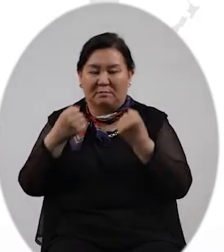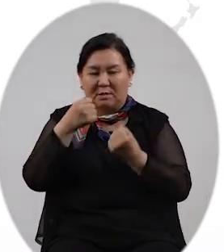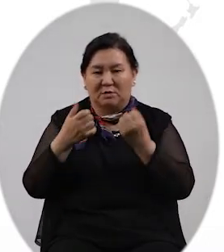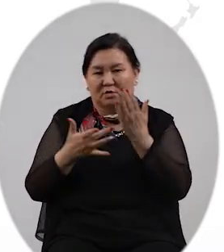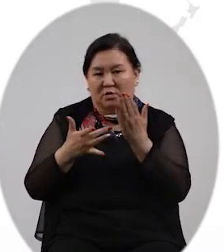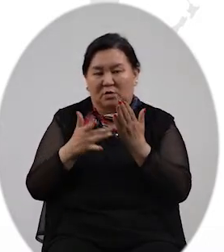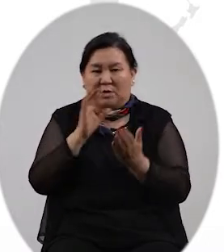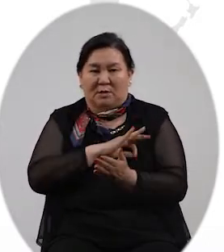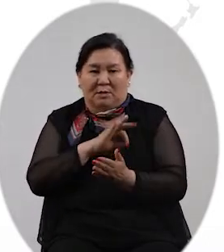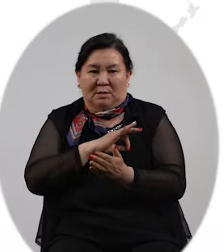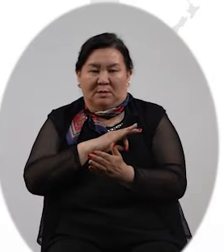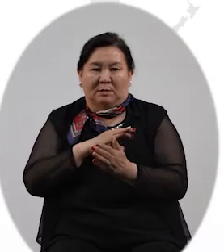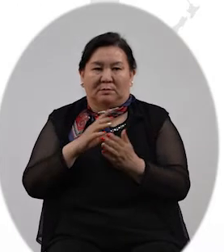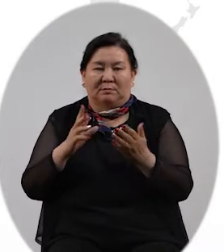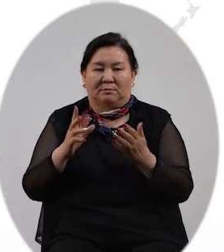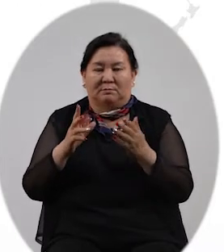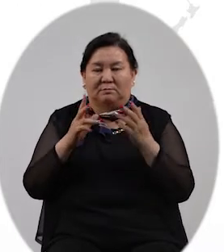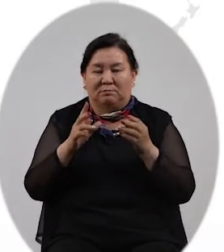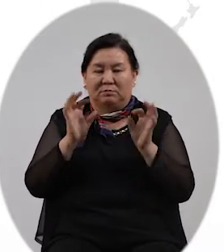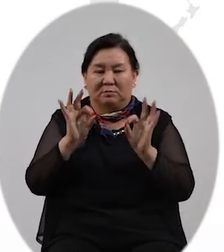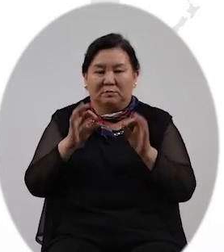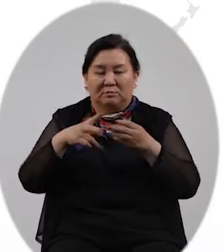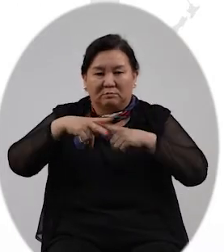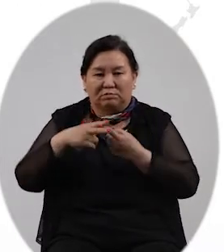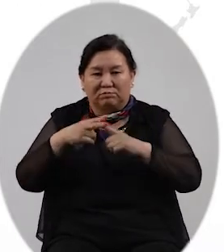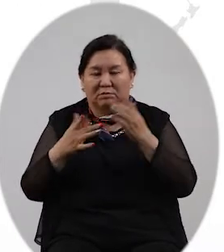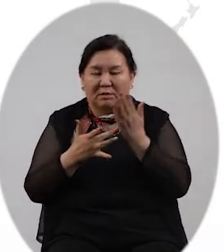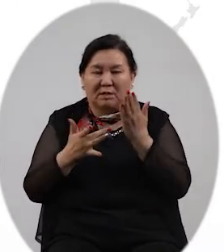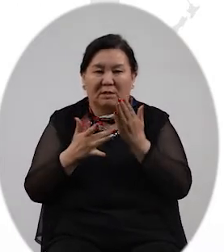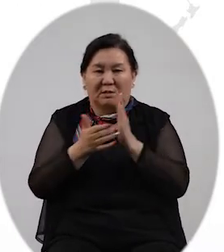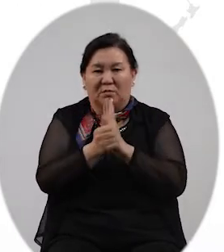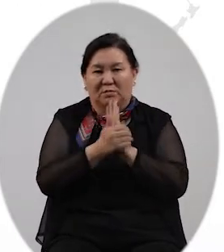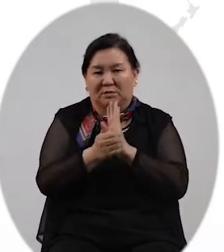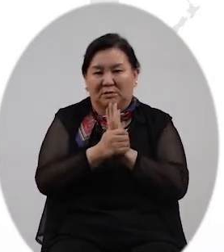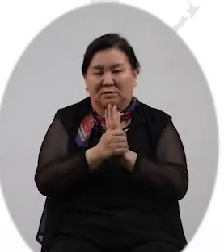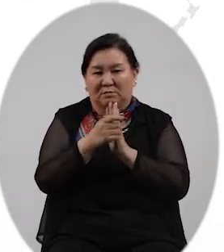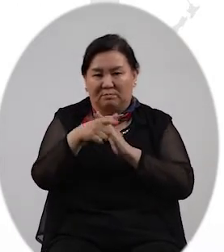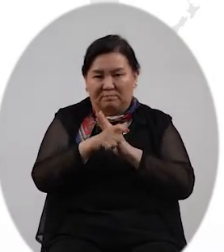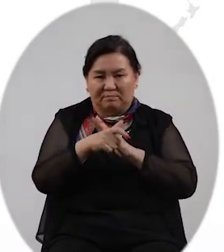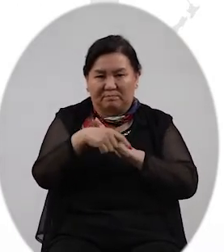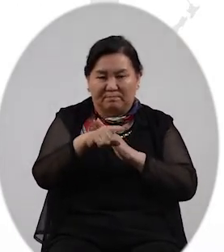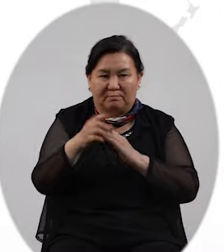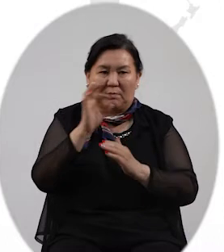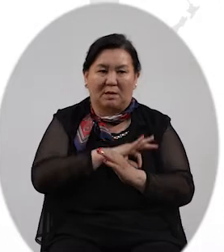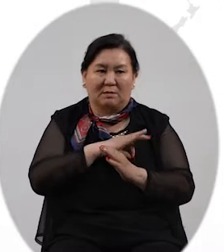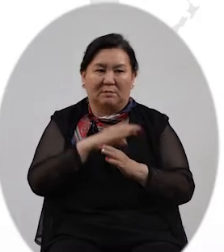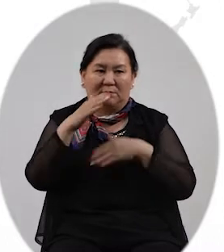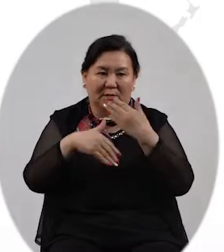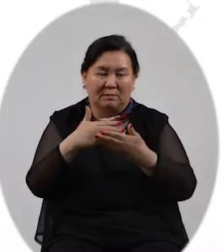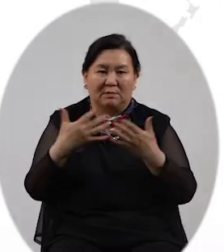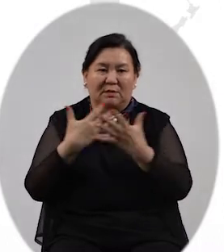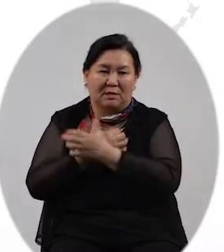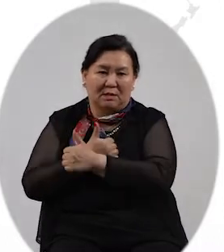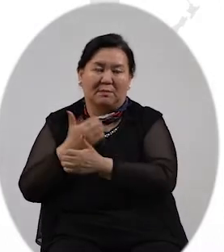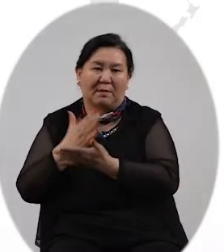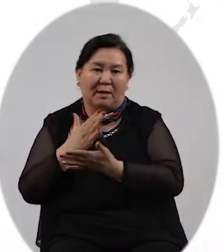төхөөрөмж ашиглах, монтажлах, эзэмших шаардлагатай одоо техникийн одоо ур чадвар мэдлүүдийг ашиглуулах, энийг дамжуулах энэ гэрээ байж